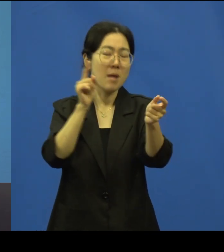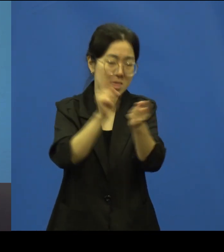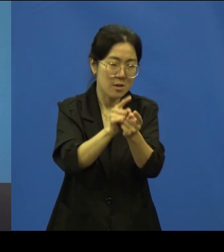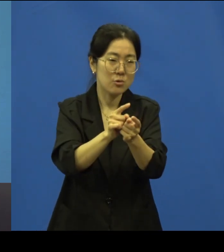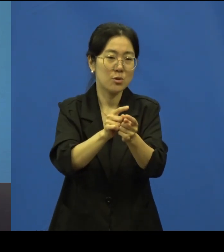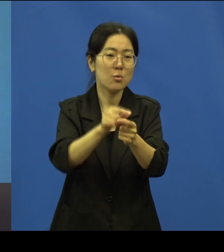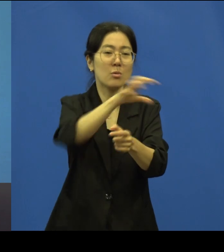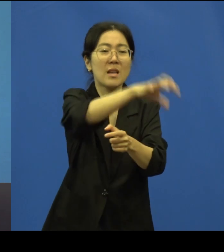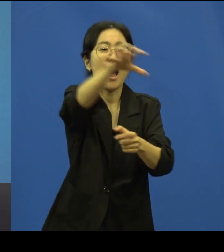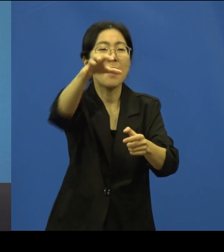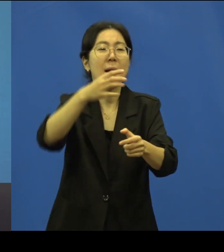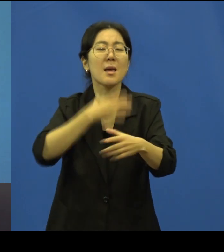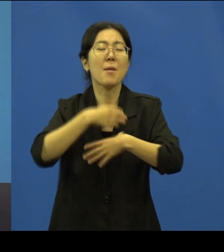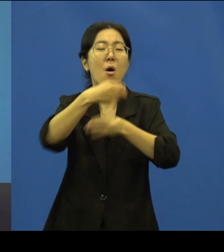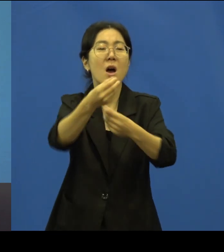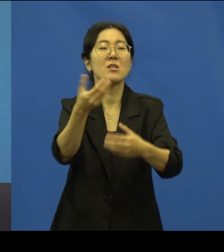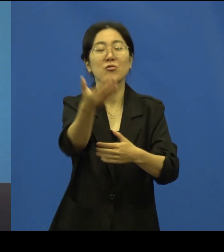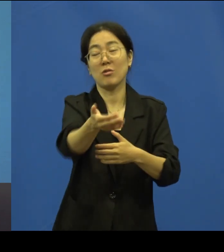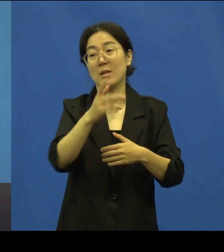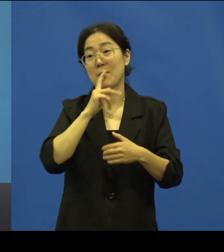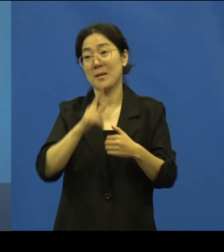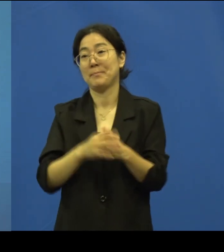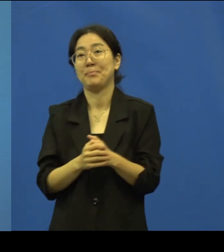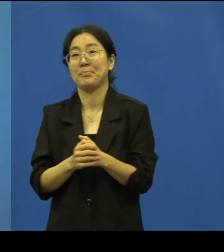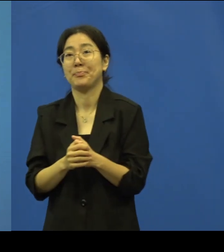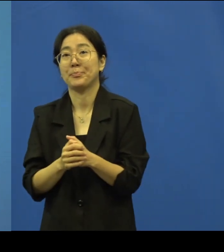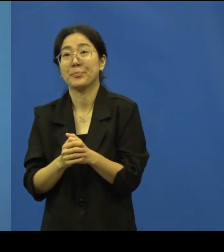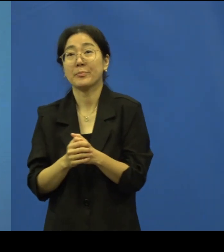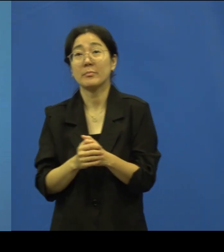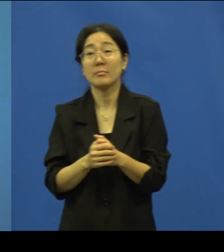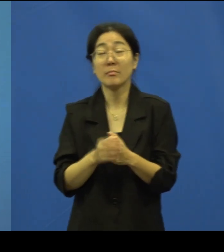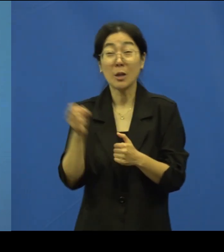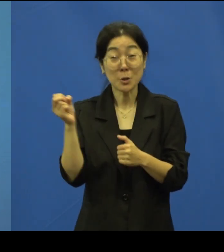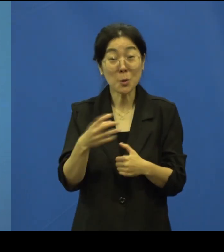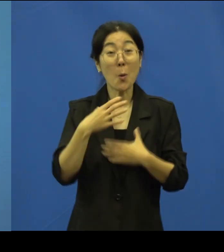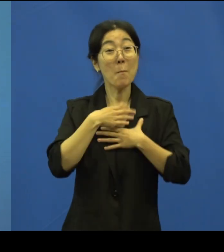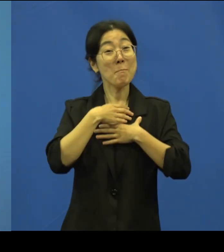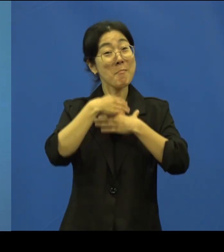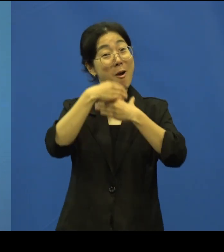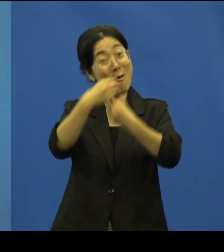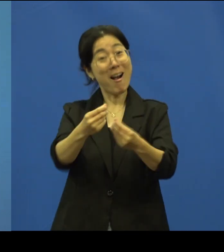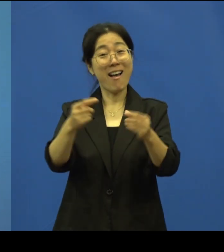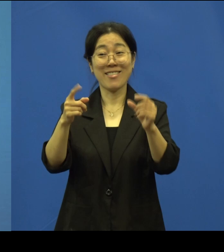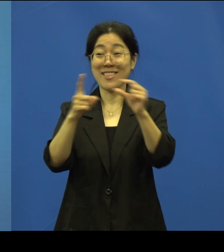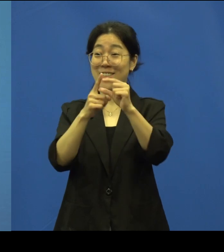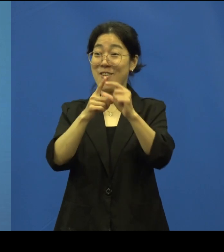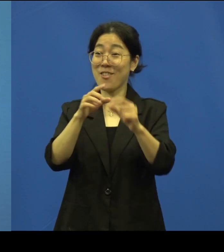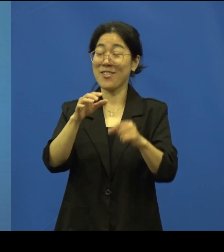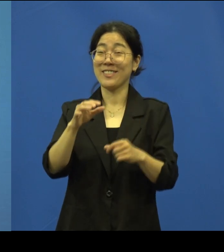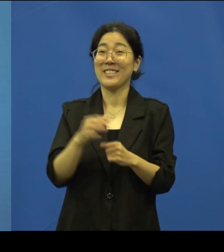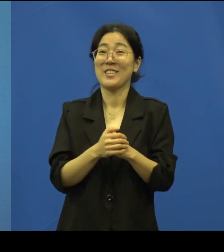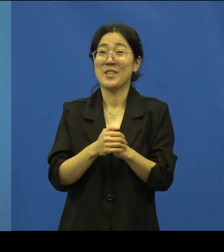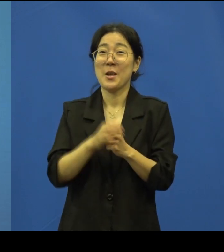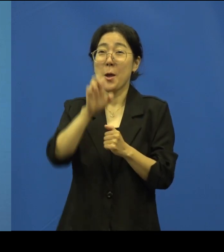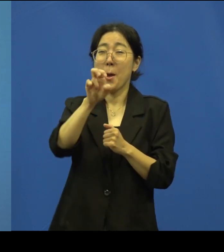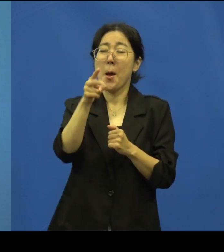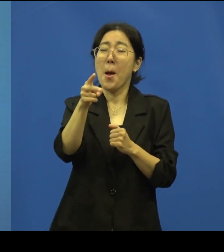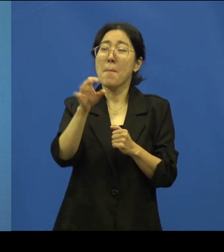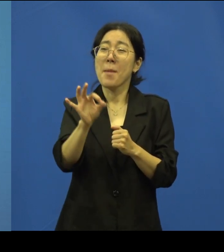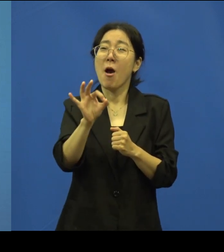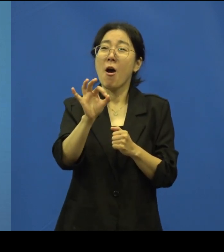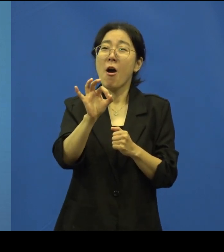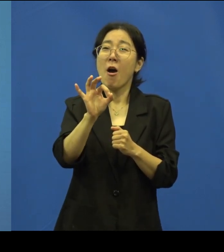되어 있습니다. 여기 평안이라고 하는 단어가 또 한 번 나오는데, 이